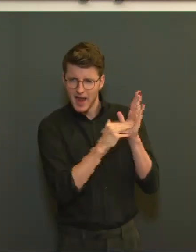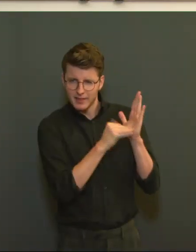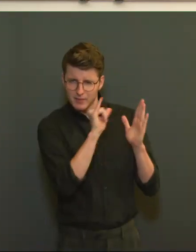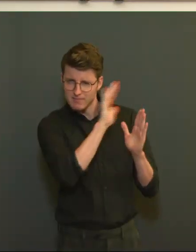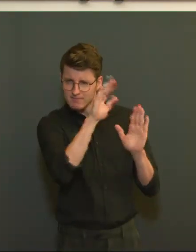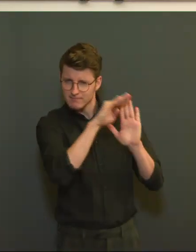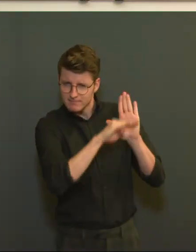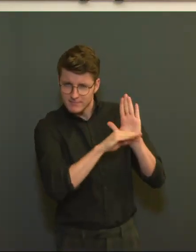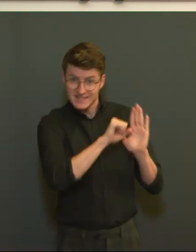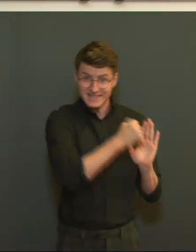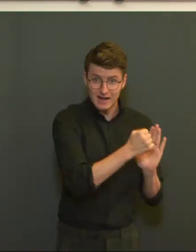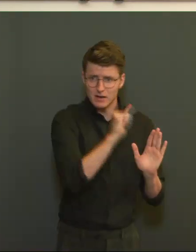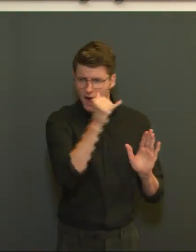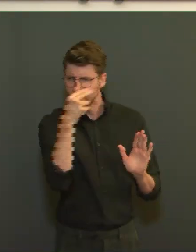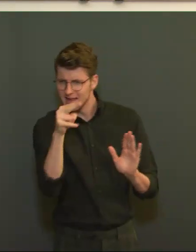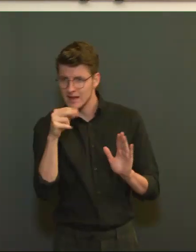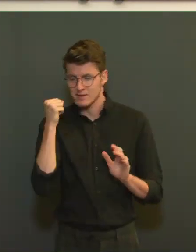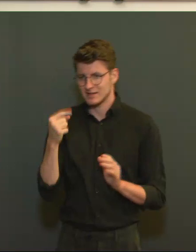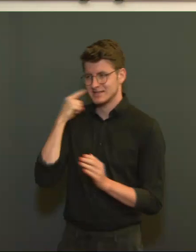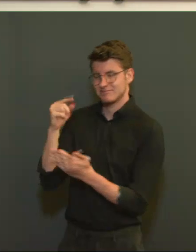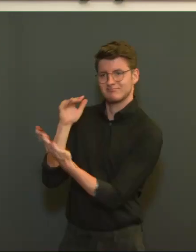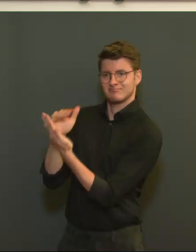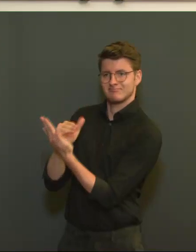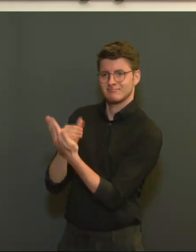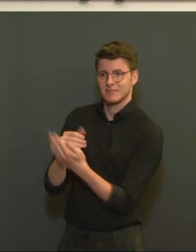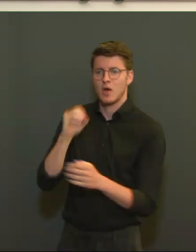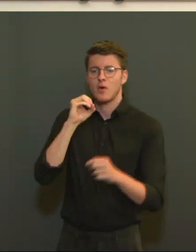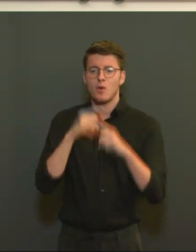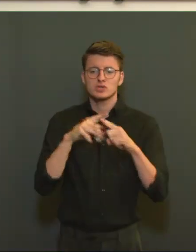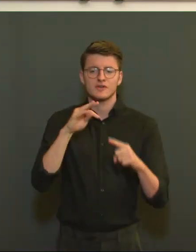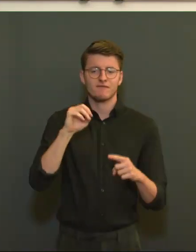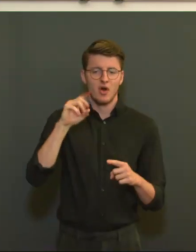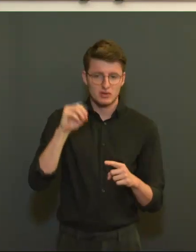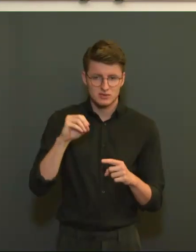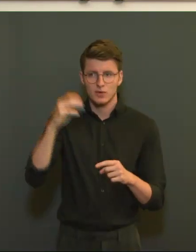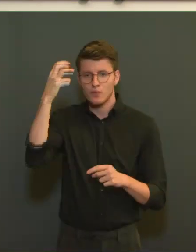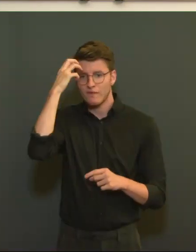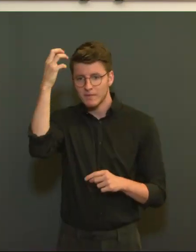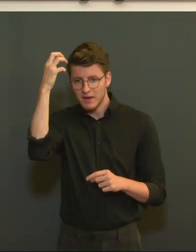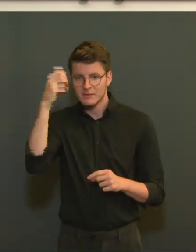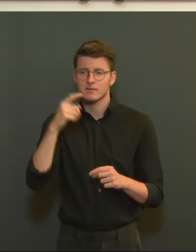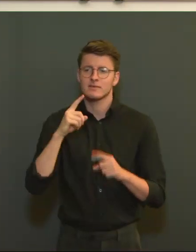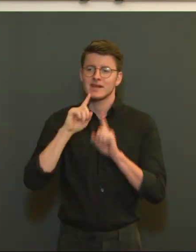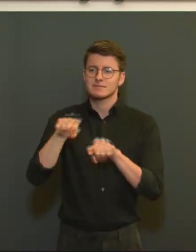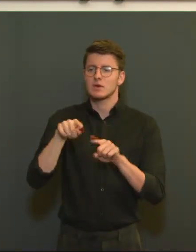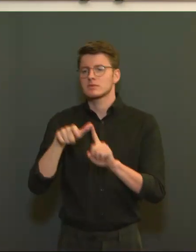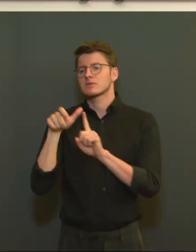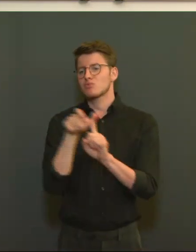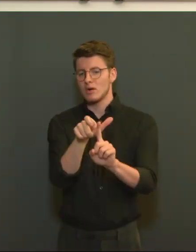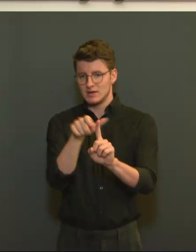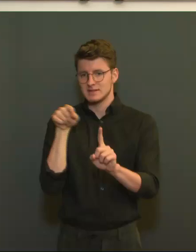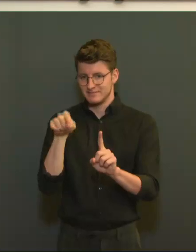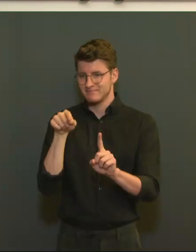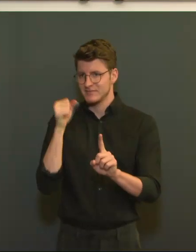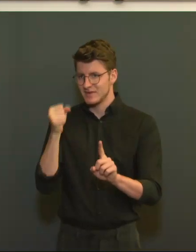kan dit raadplegen op de Oxford COVID-19 Government Response Tracker. België bekleedt opnieuw